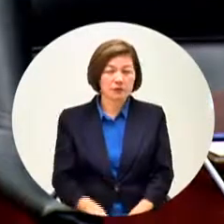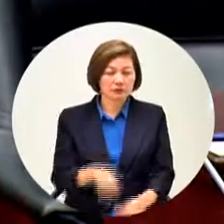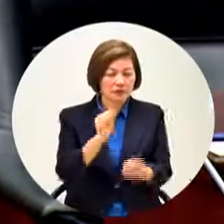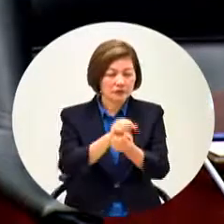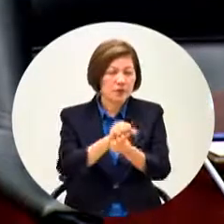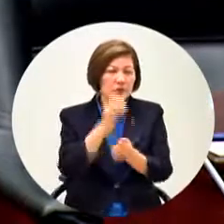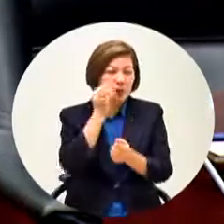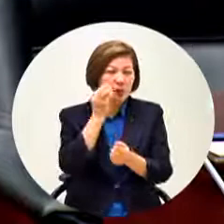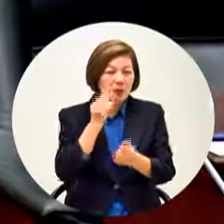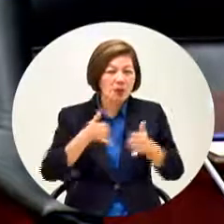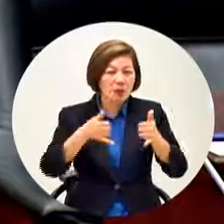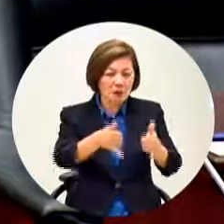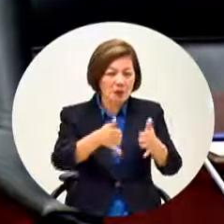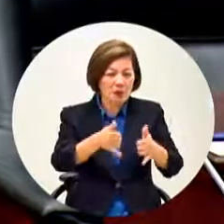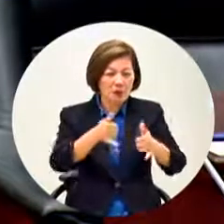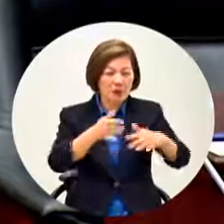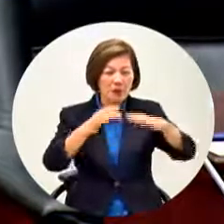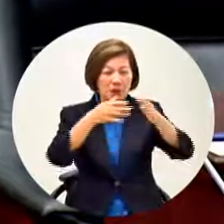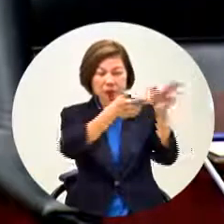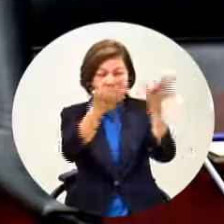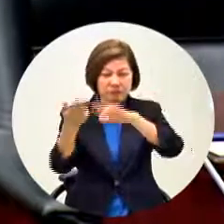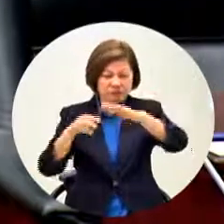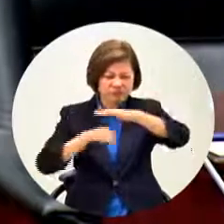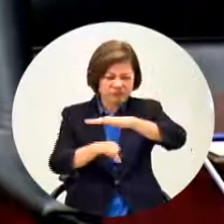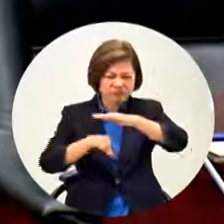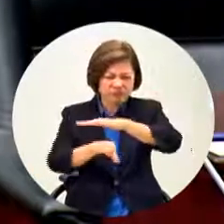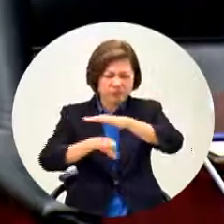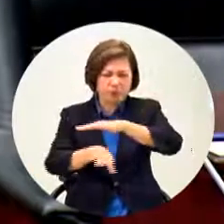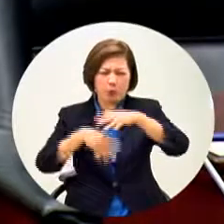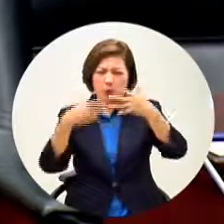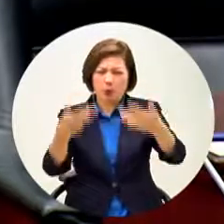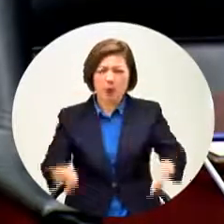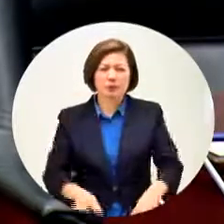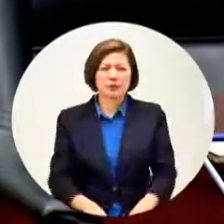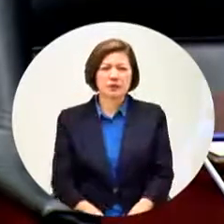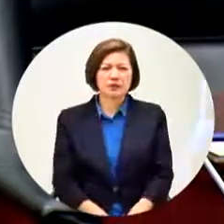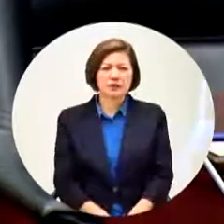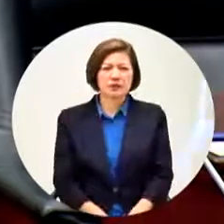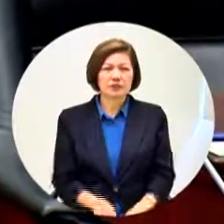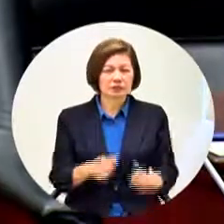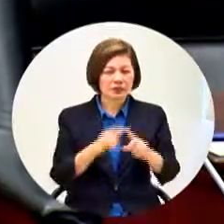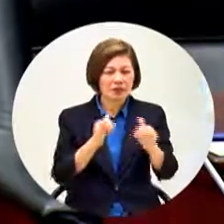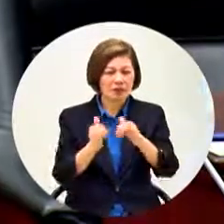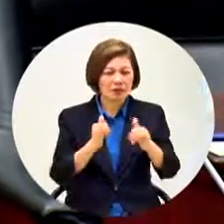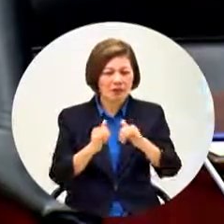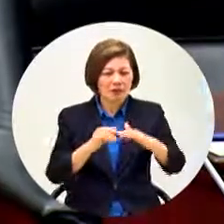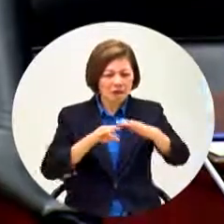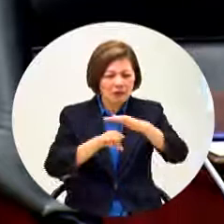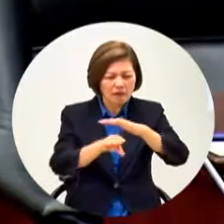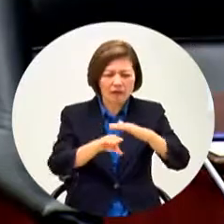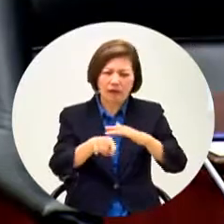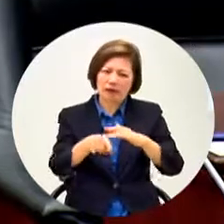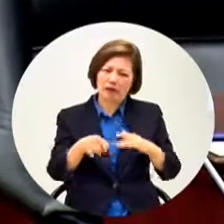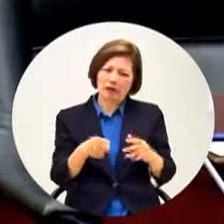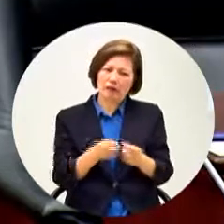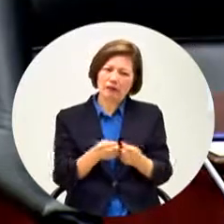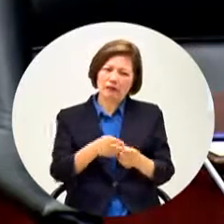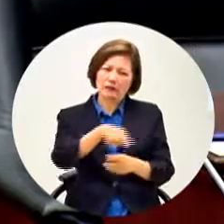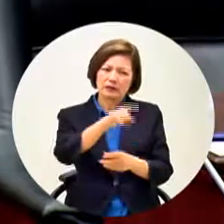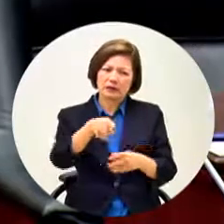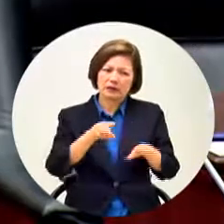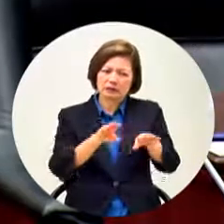的车流量足大嘛，民众要过，伊也认为讲我这车甲大家停啊，但